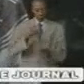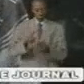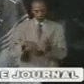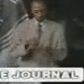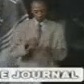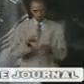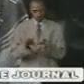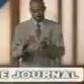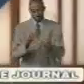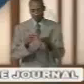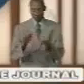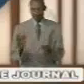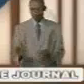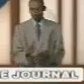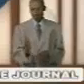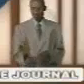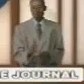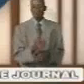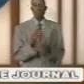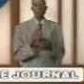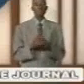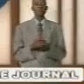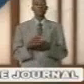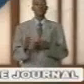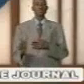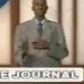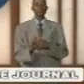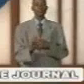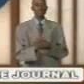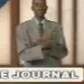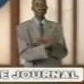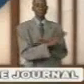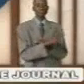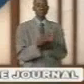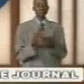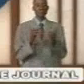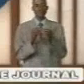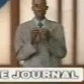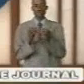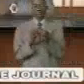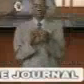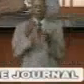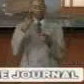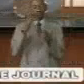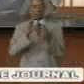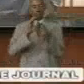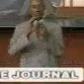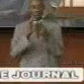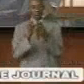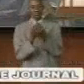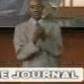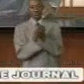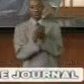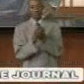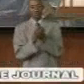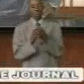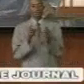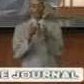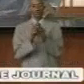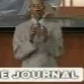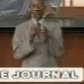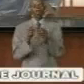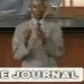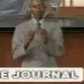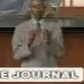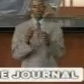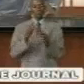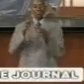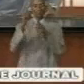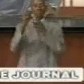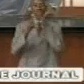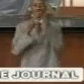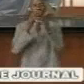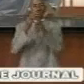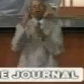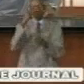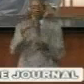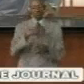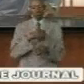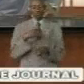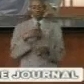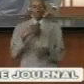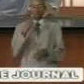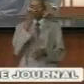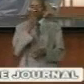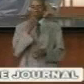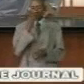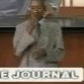notre pays. Le forum de réflexion sur l'environnement, la gouvernance mondiale de femmes d'Afrique centrale francophone a fermé ses